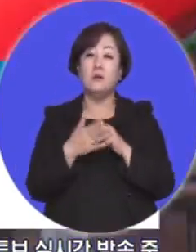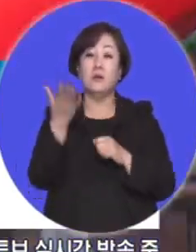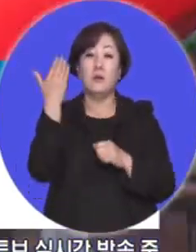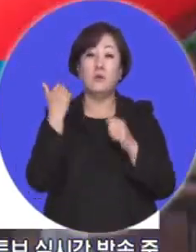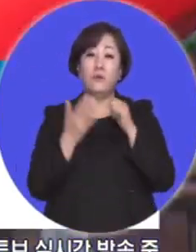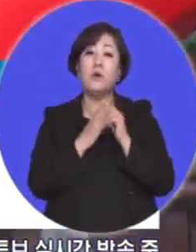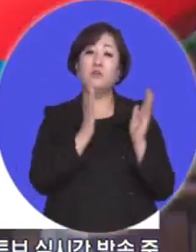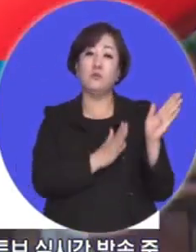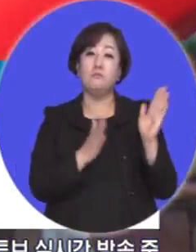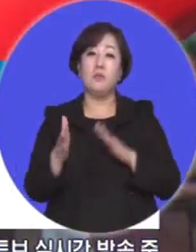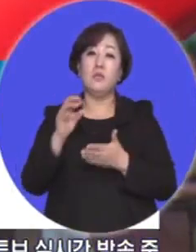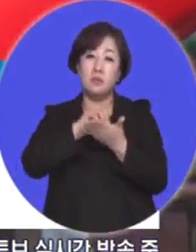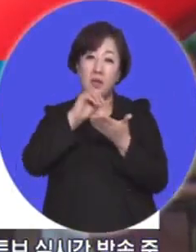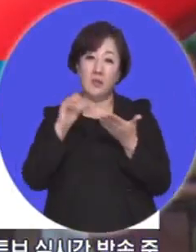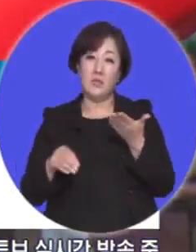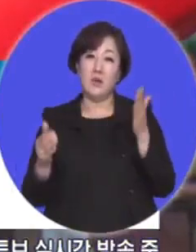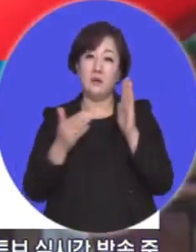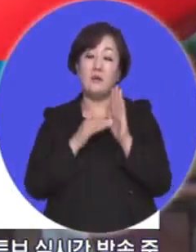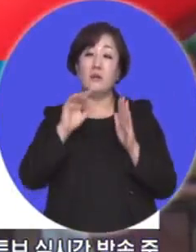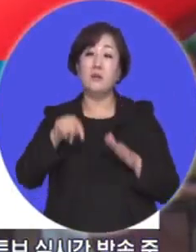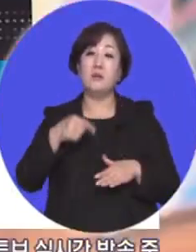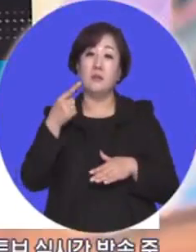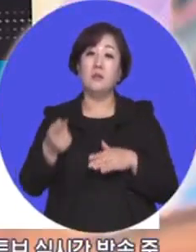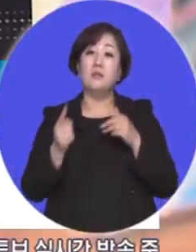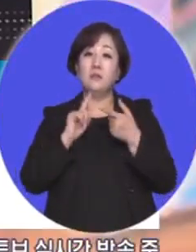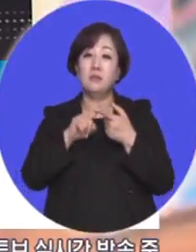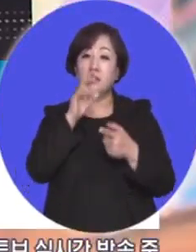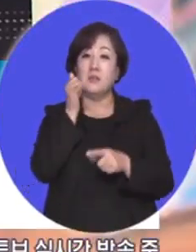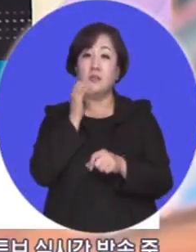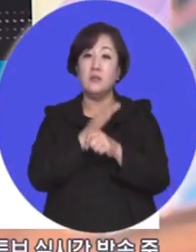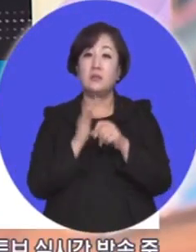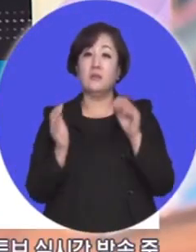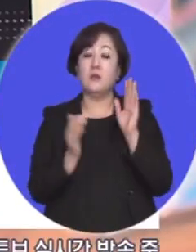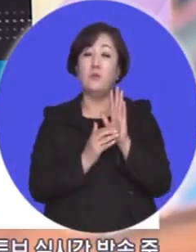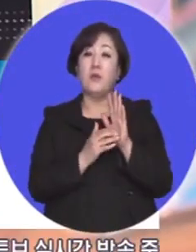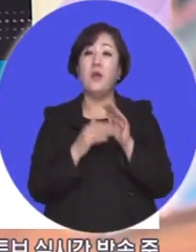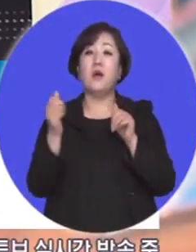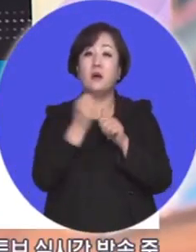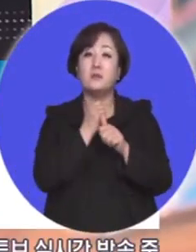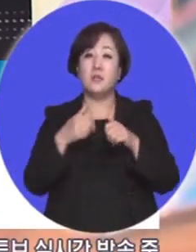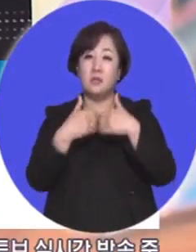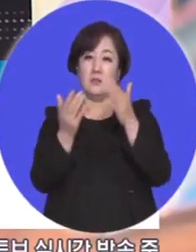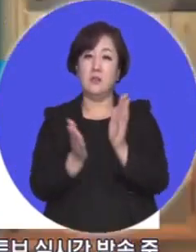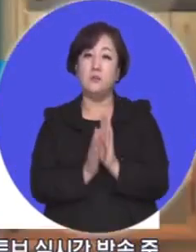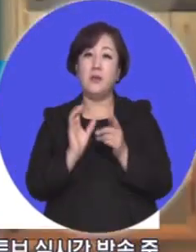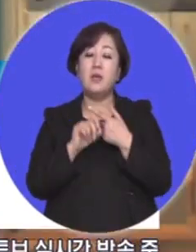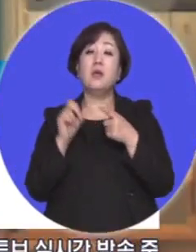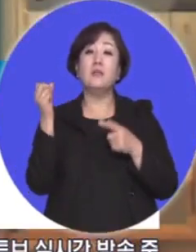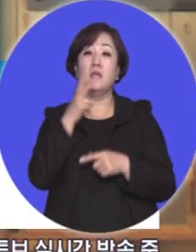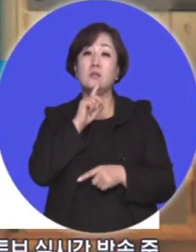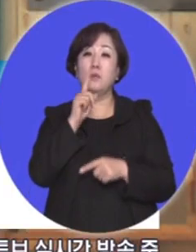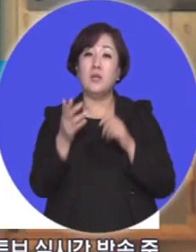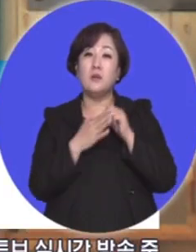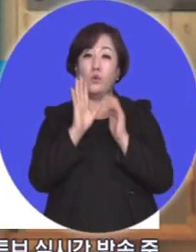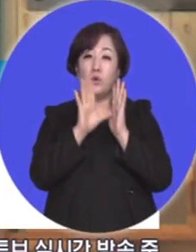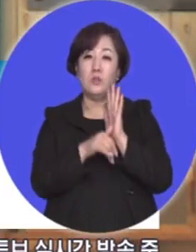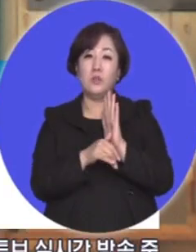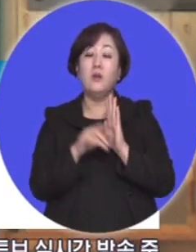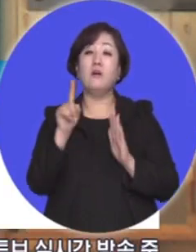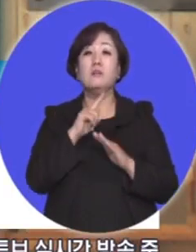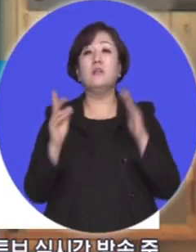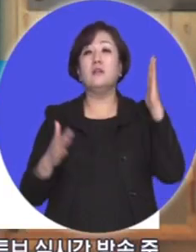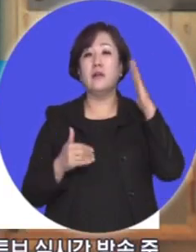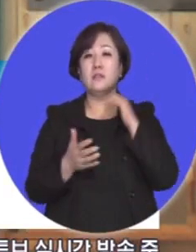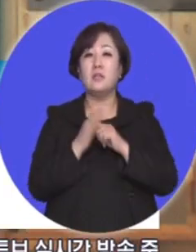방식을 하시모토 0 해외구매 예 4 total 당시 해봐 이다 입니다